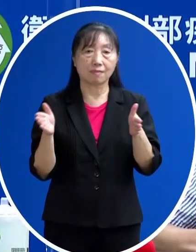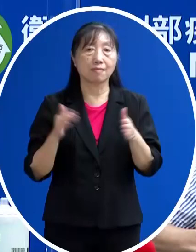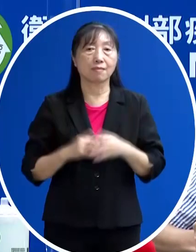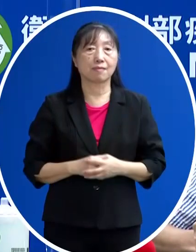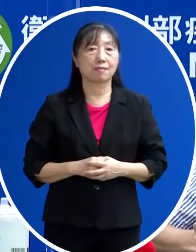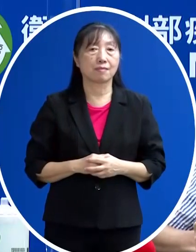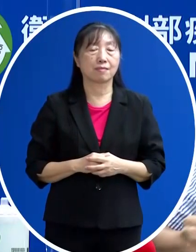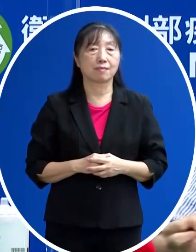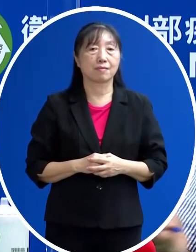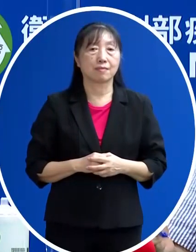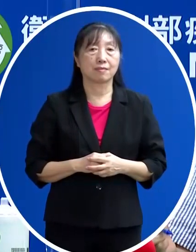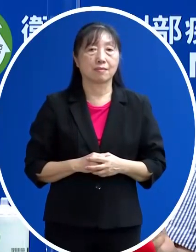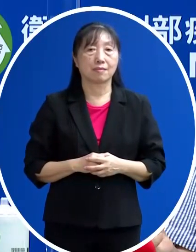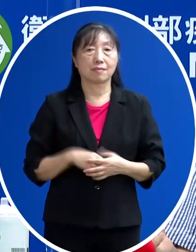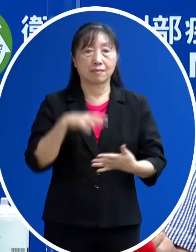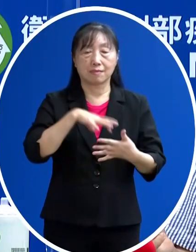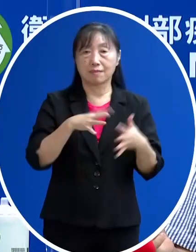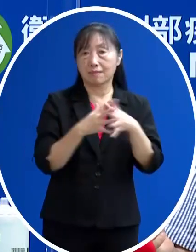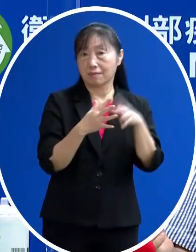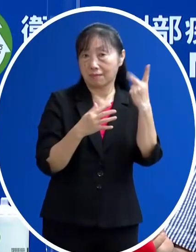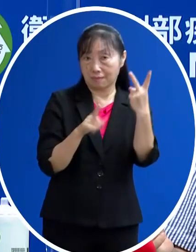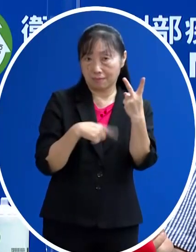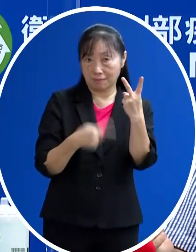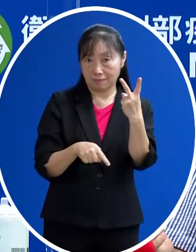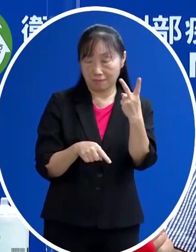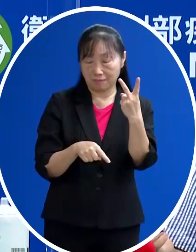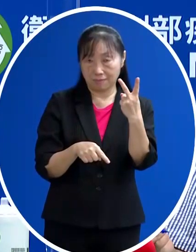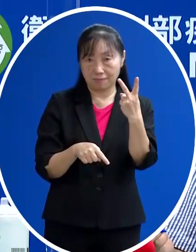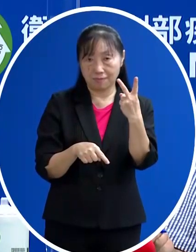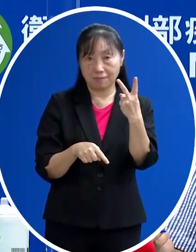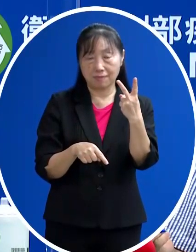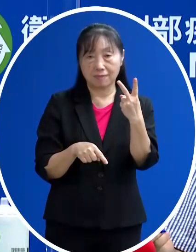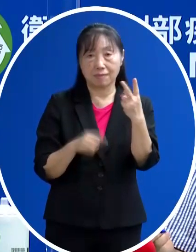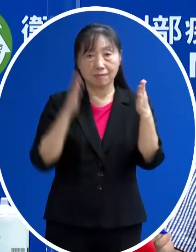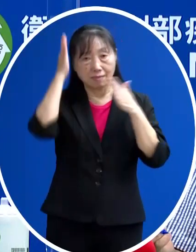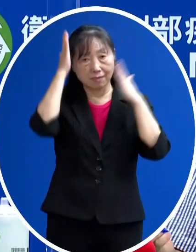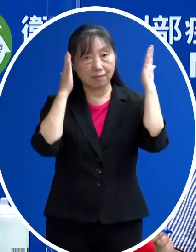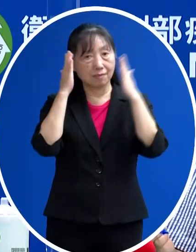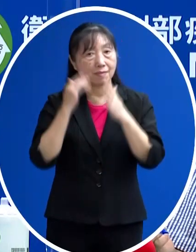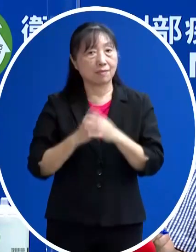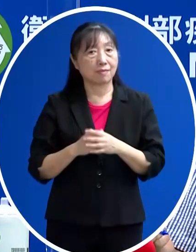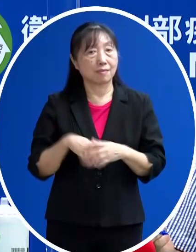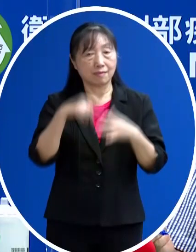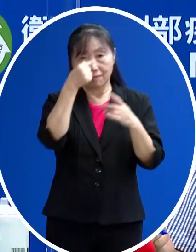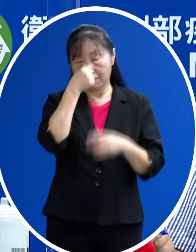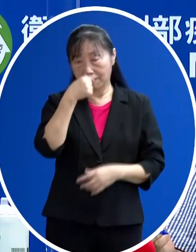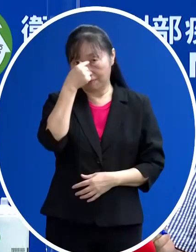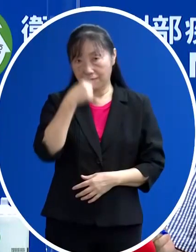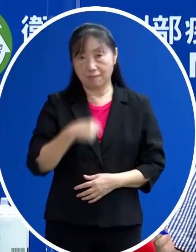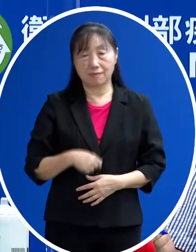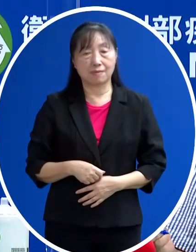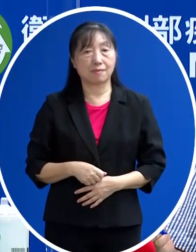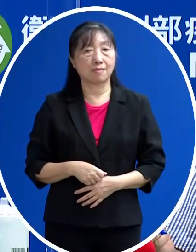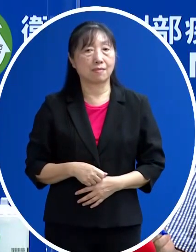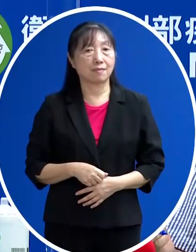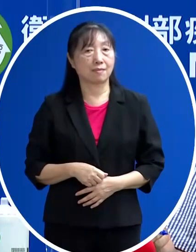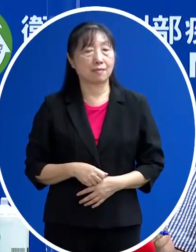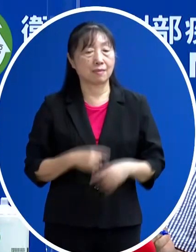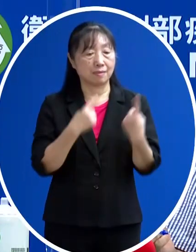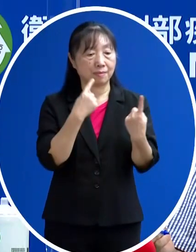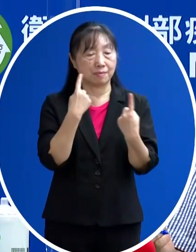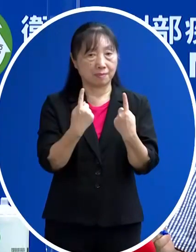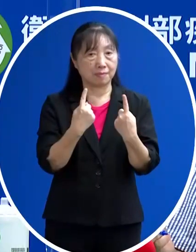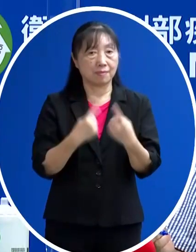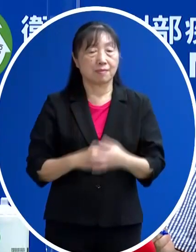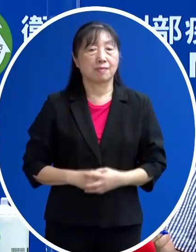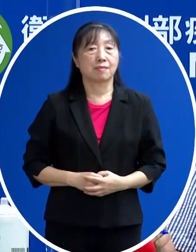分。那其中美国有2例，马来西亚、菲律宾各有1